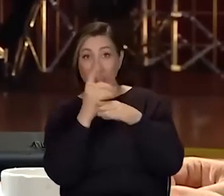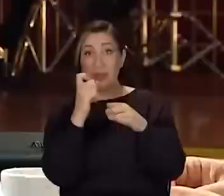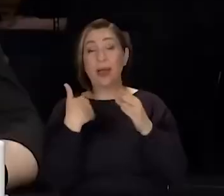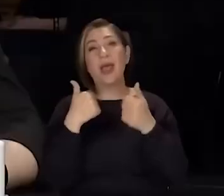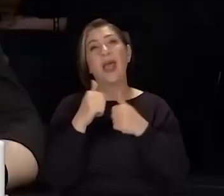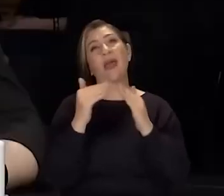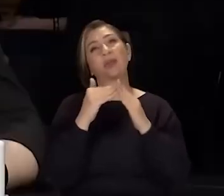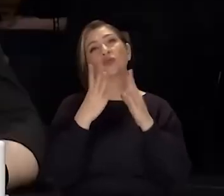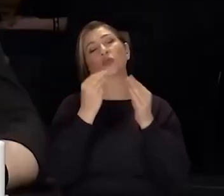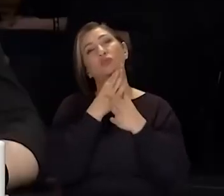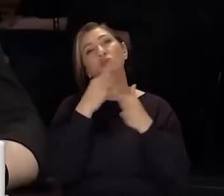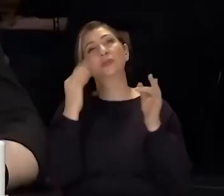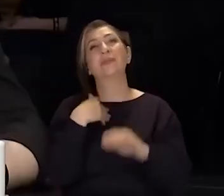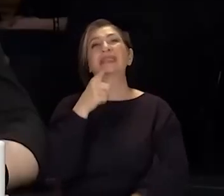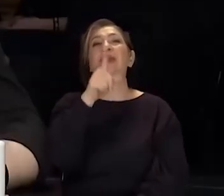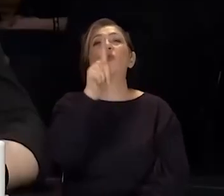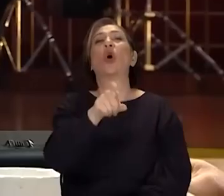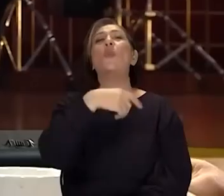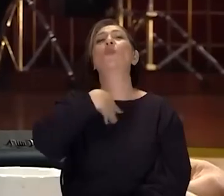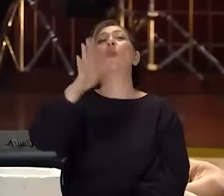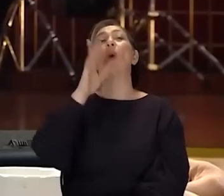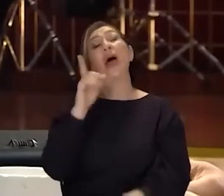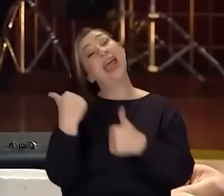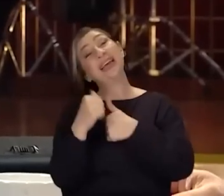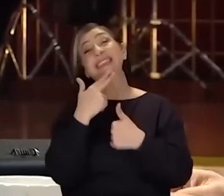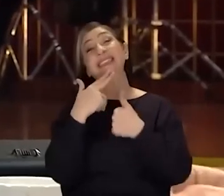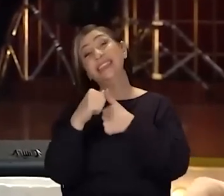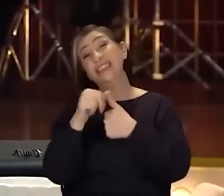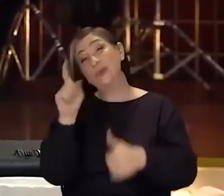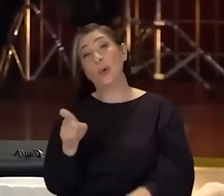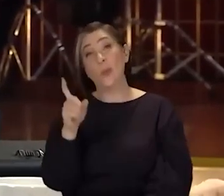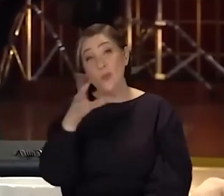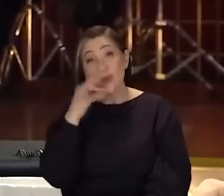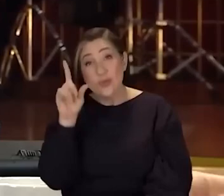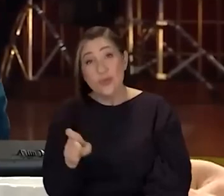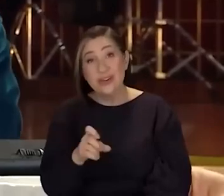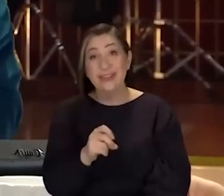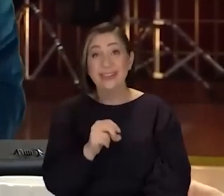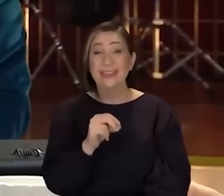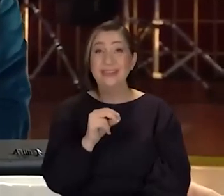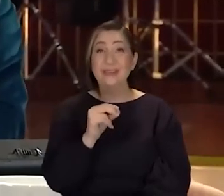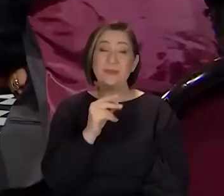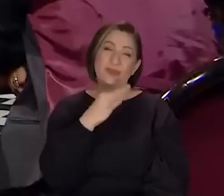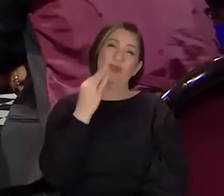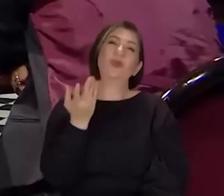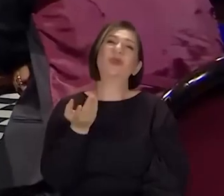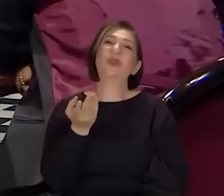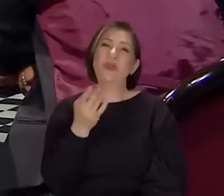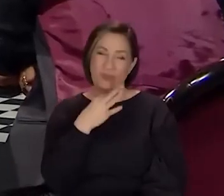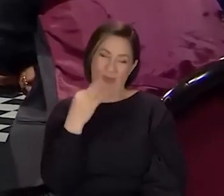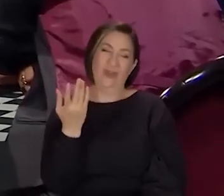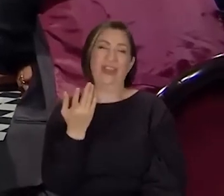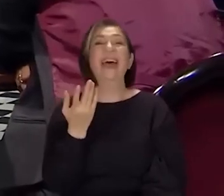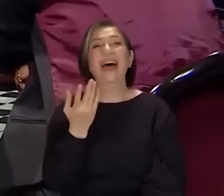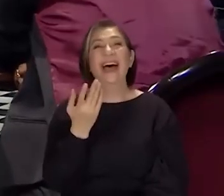evde çok mutluyum. Yani onu sana sormuyorum. O mutlu mu? Onu soruyorum. Güler mutlu mudur? Mutludur. Mutludur. Ya